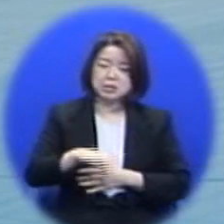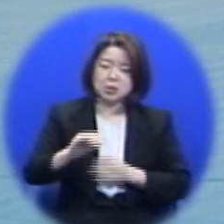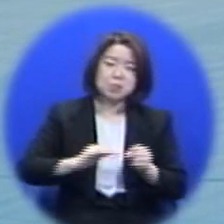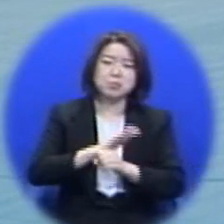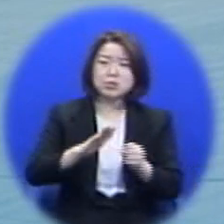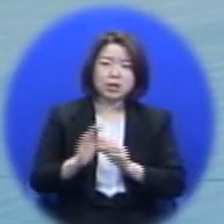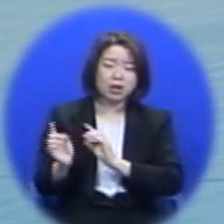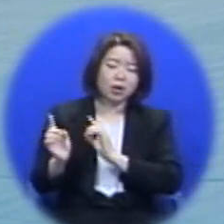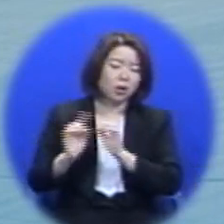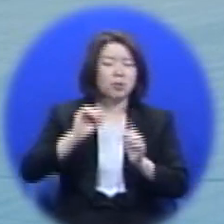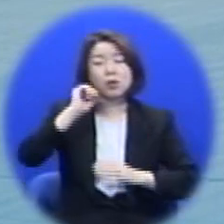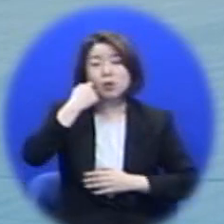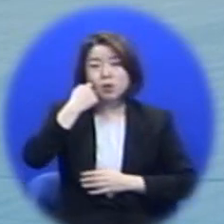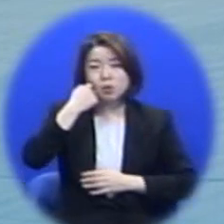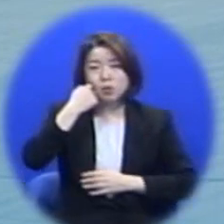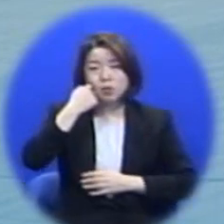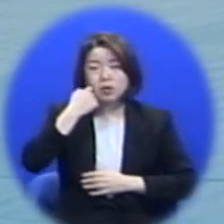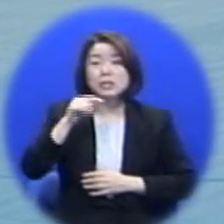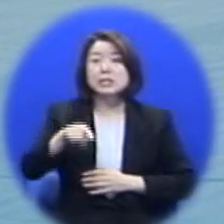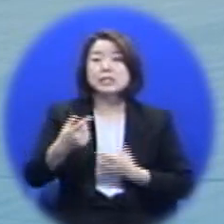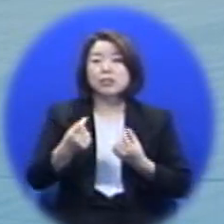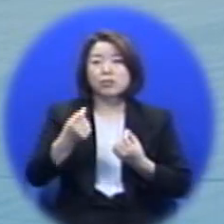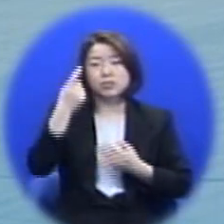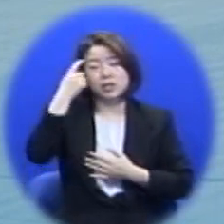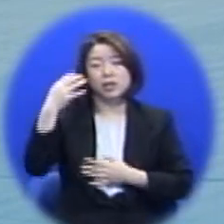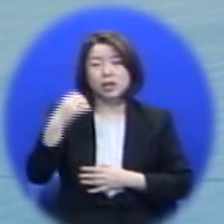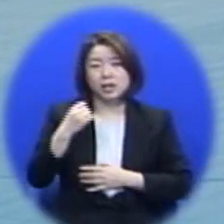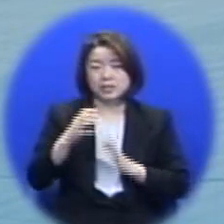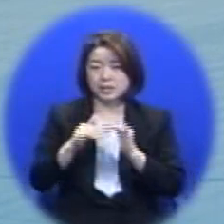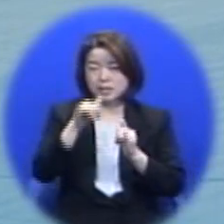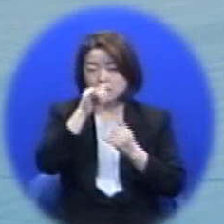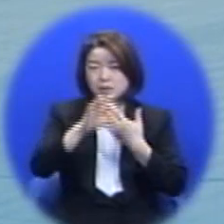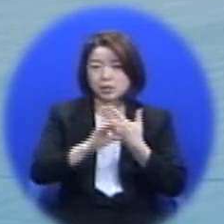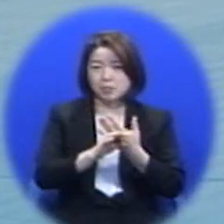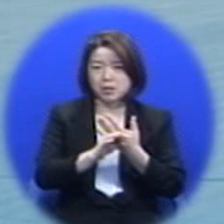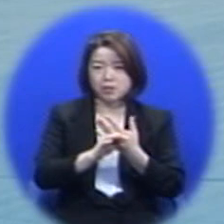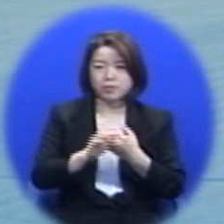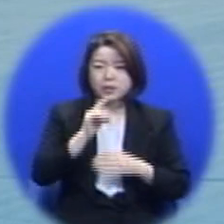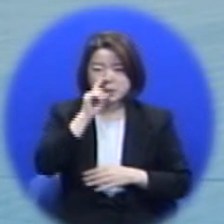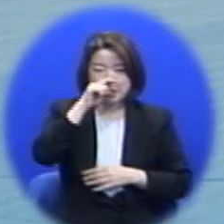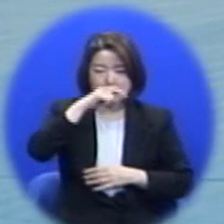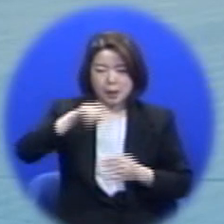없겠습니다. 그런 분이 혹시 계시다면 탕자를 기억하세요.